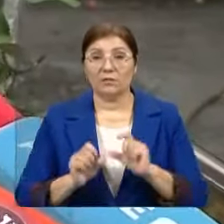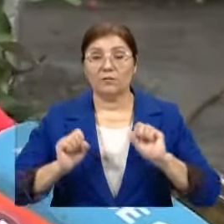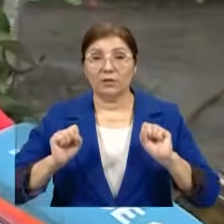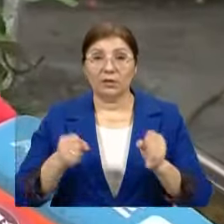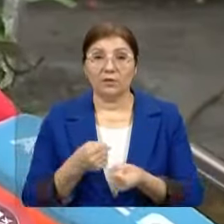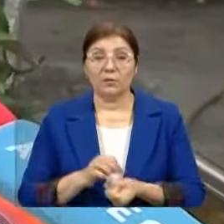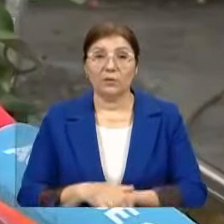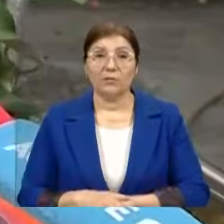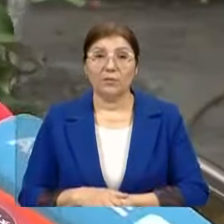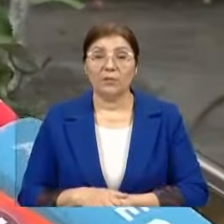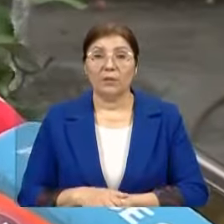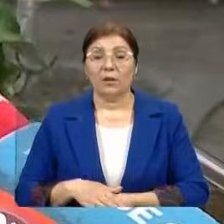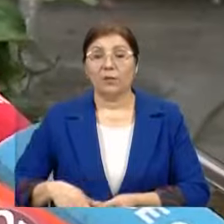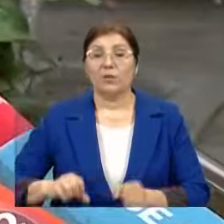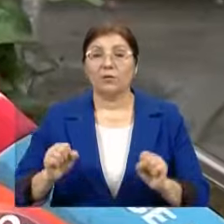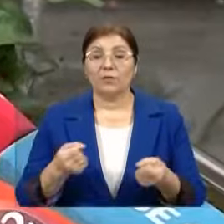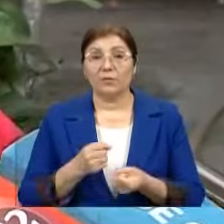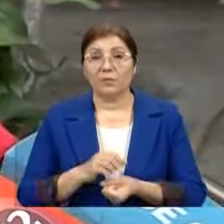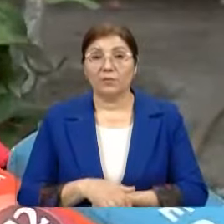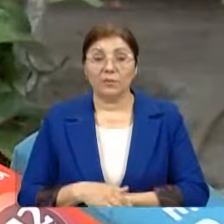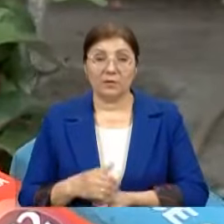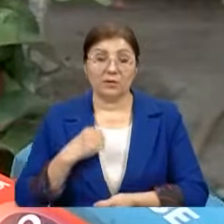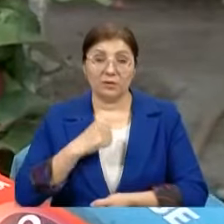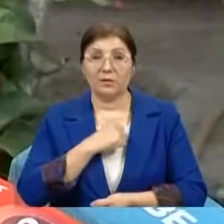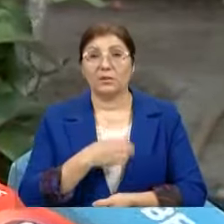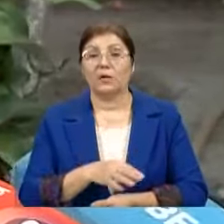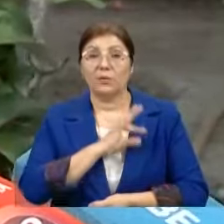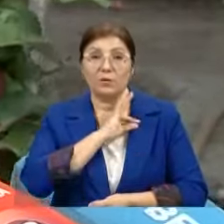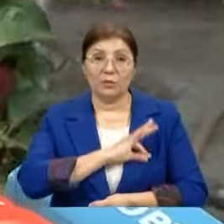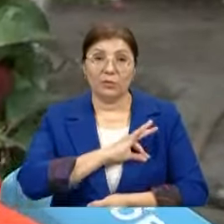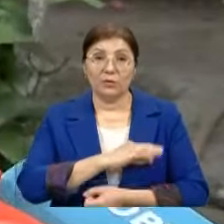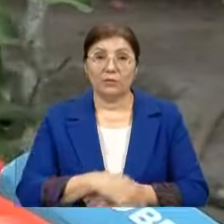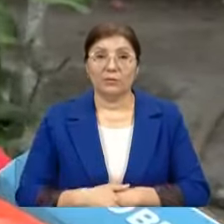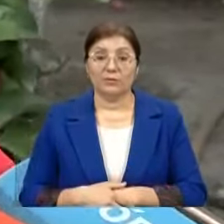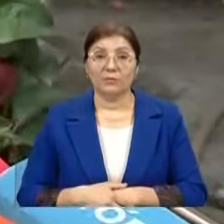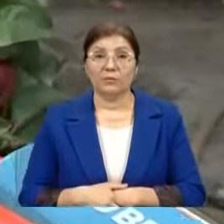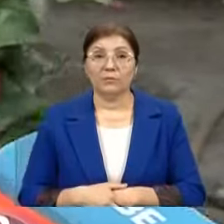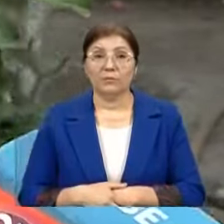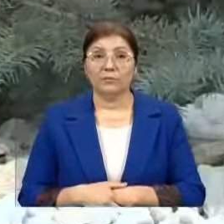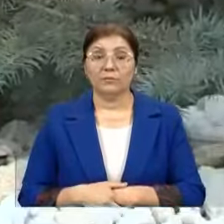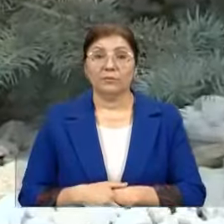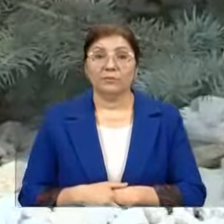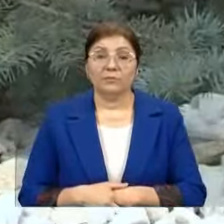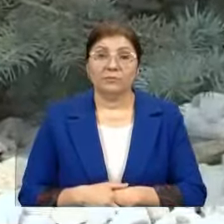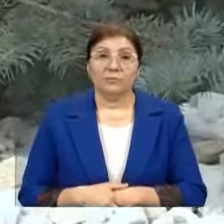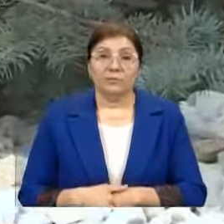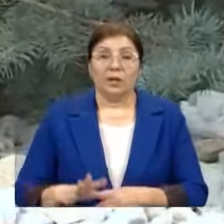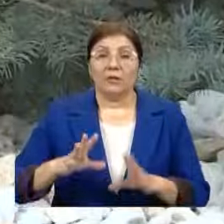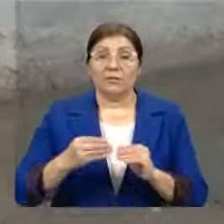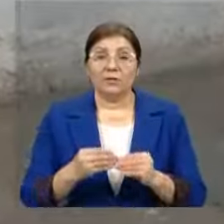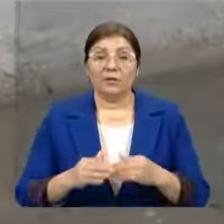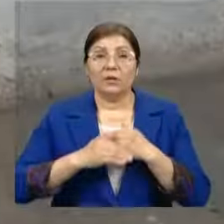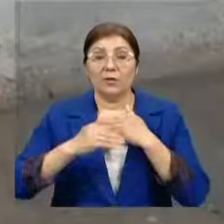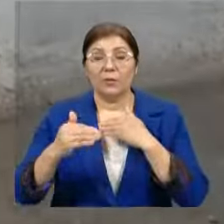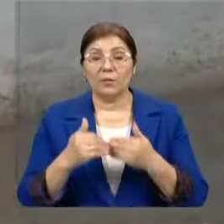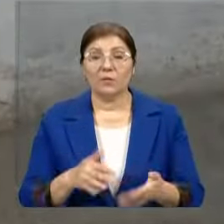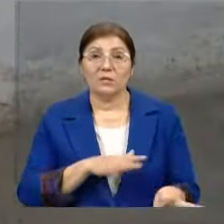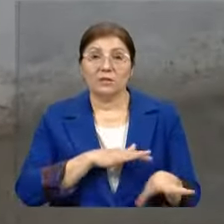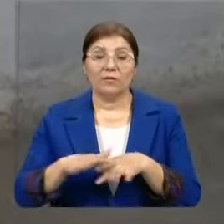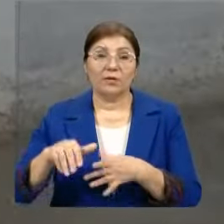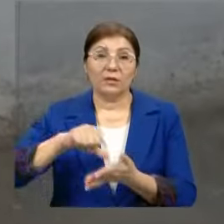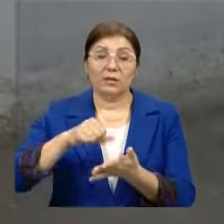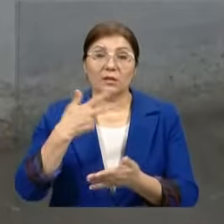девочки. И потом вот в течение зимы мы это пробуем. К слову, всего на уборку территории в рамках акции